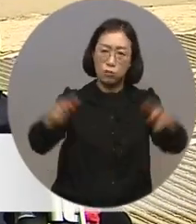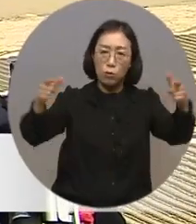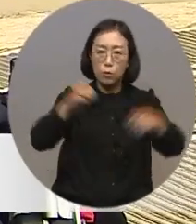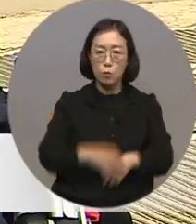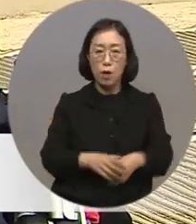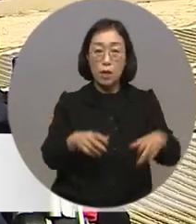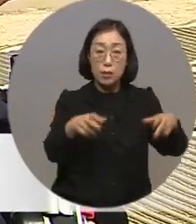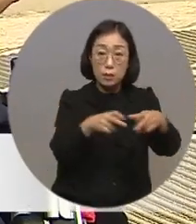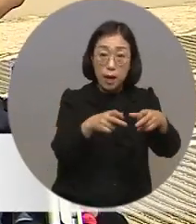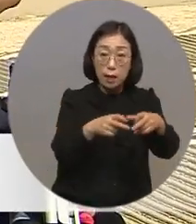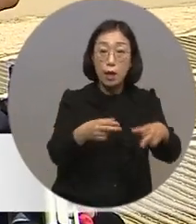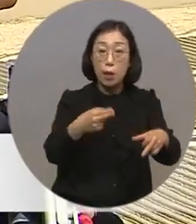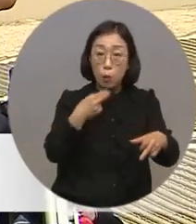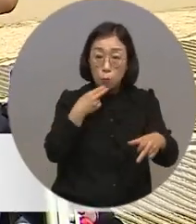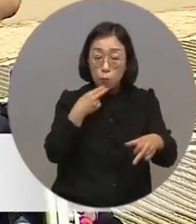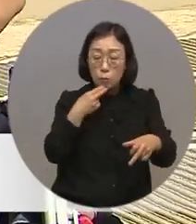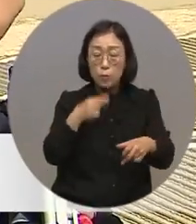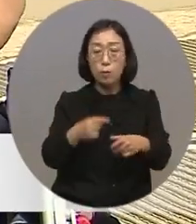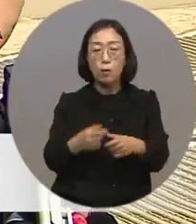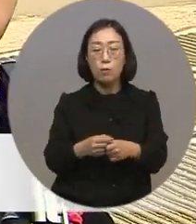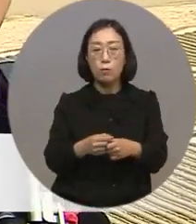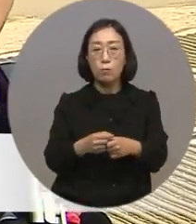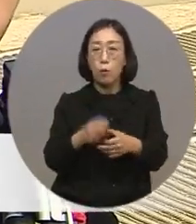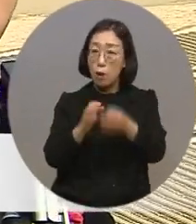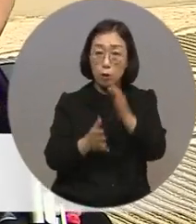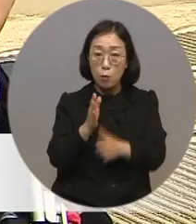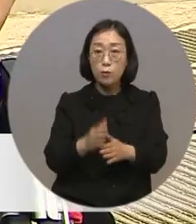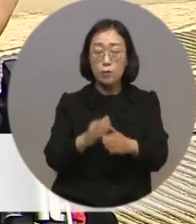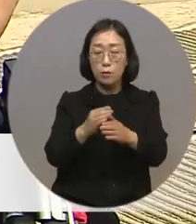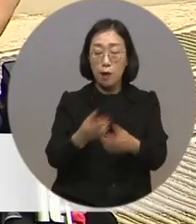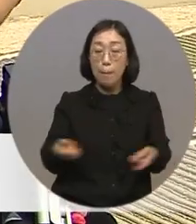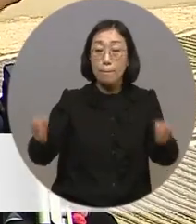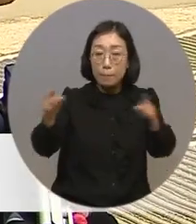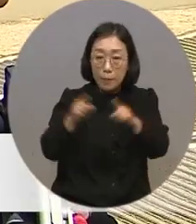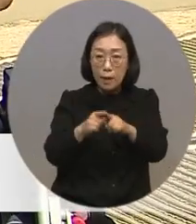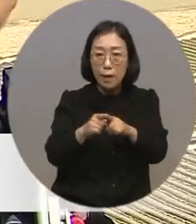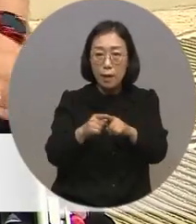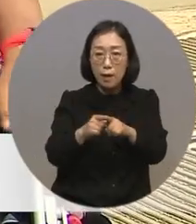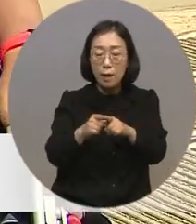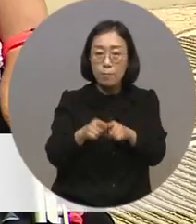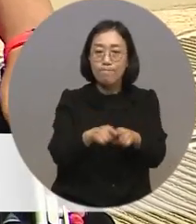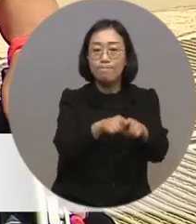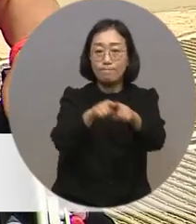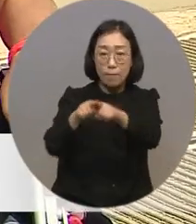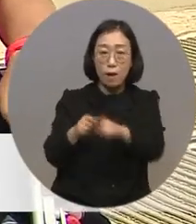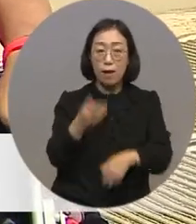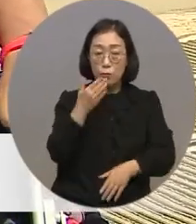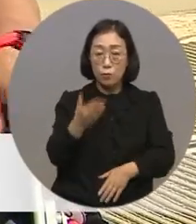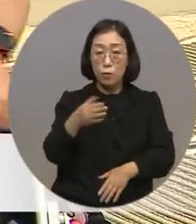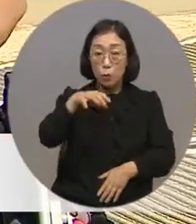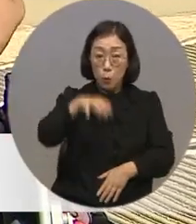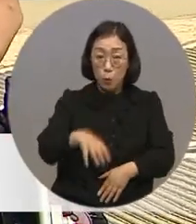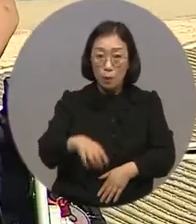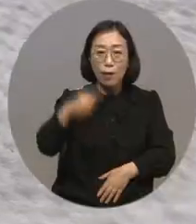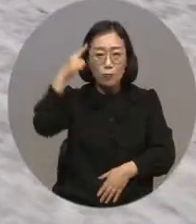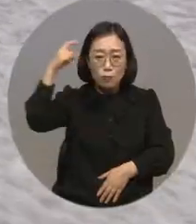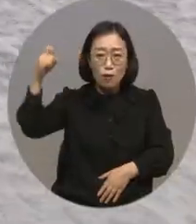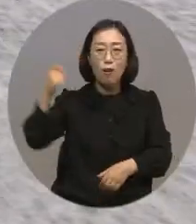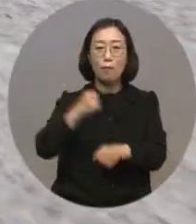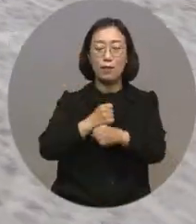아니라 같은 비장애 있는 친구들끼리 같이 함께 할수 있는, 같이 다닐 수 있는 그런, 그렇게 추억을 만들고